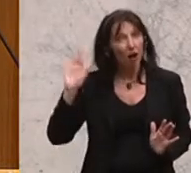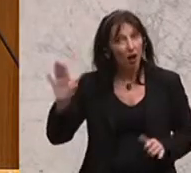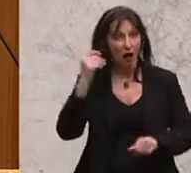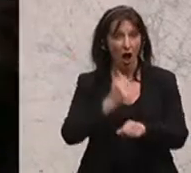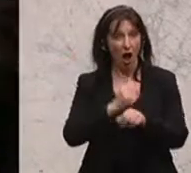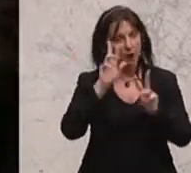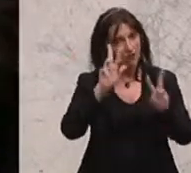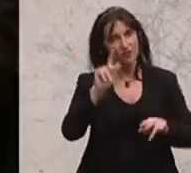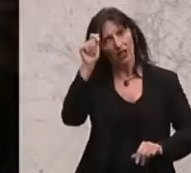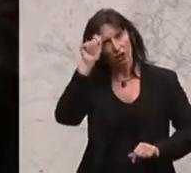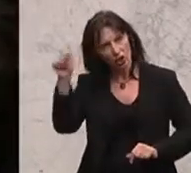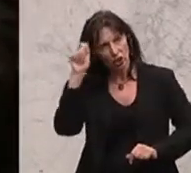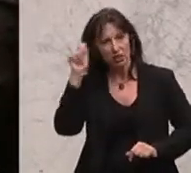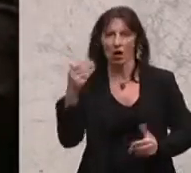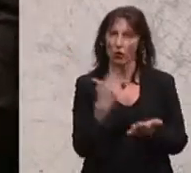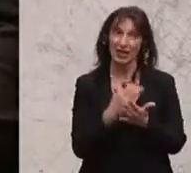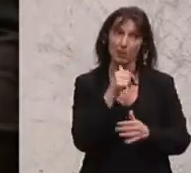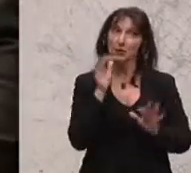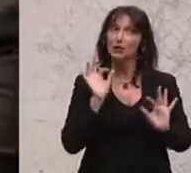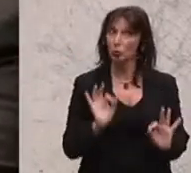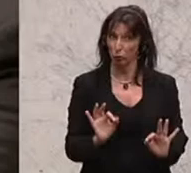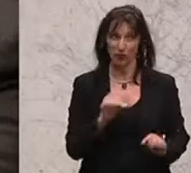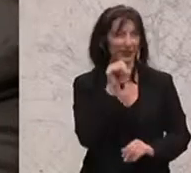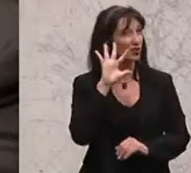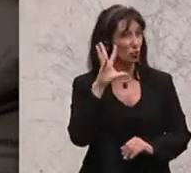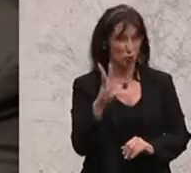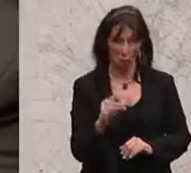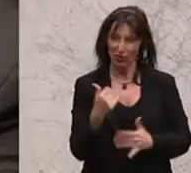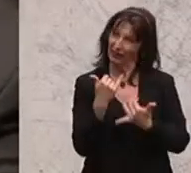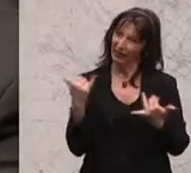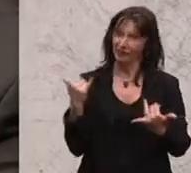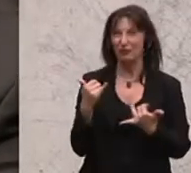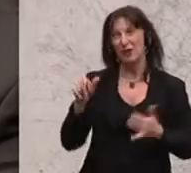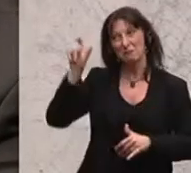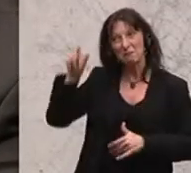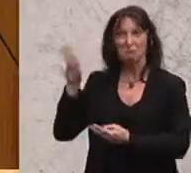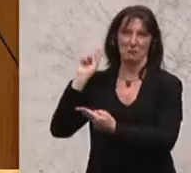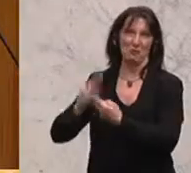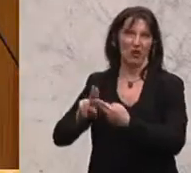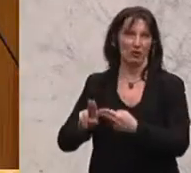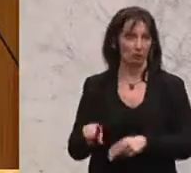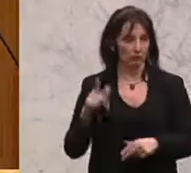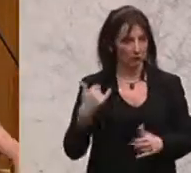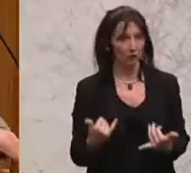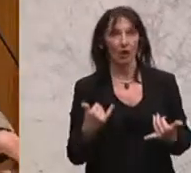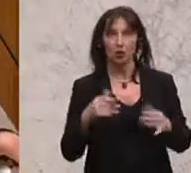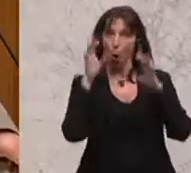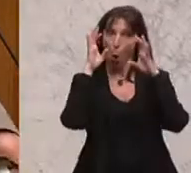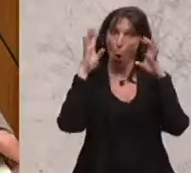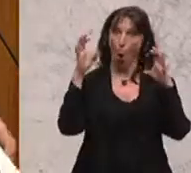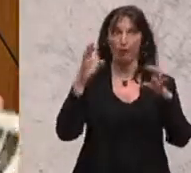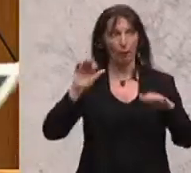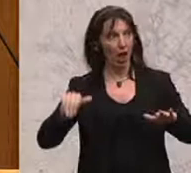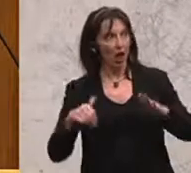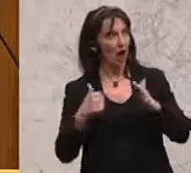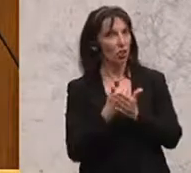schätze. Und deshalb wäre es gar nicht gut, wenn Sie hier einen schwarzen Punkt oben hätten. Und der neue Django-Effekt in der ÖVP, den stelle ich